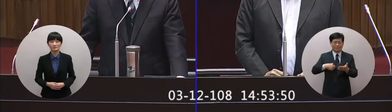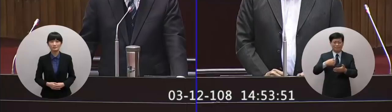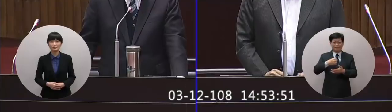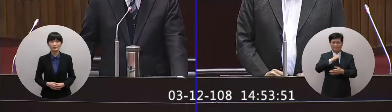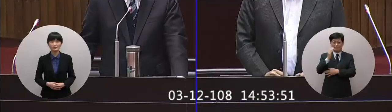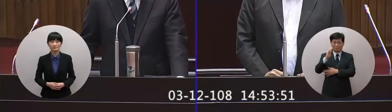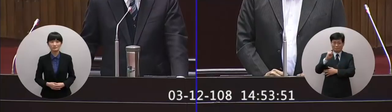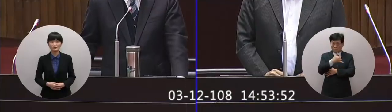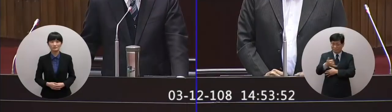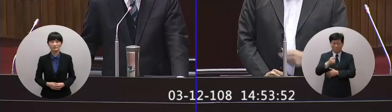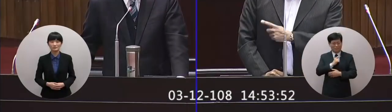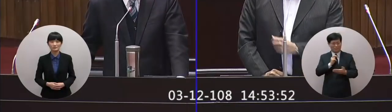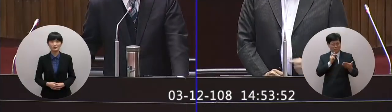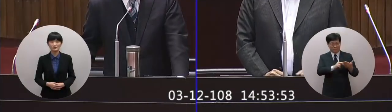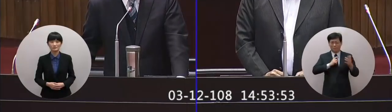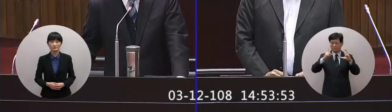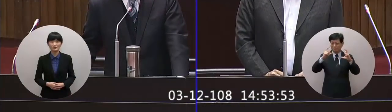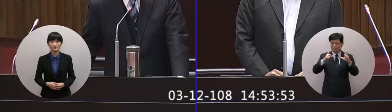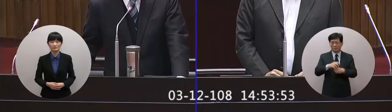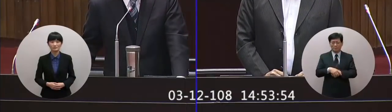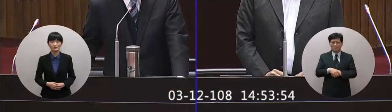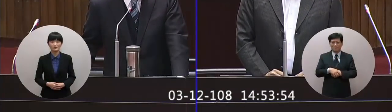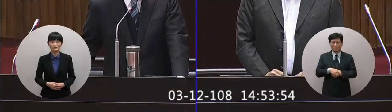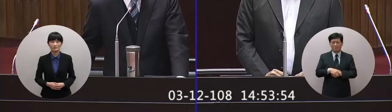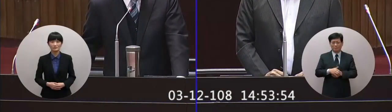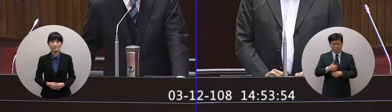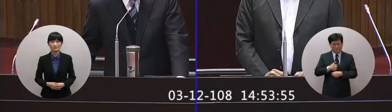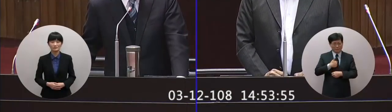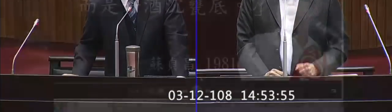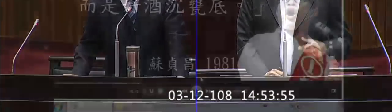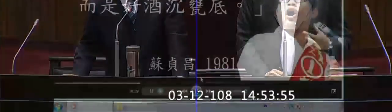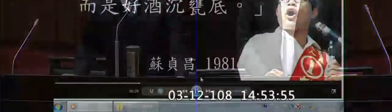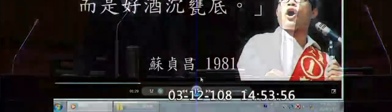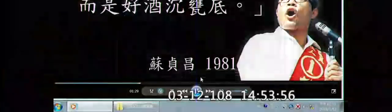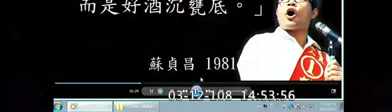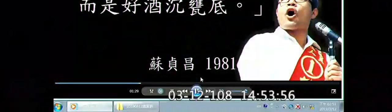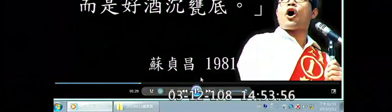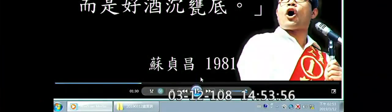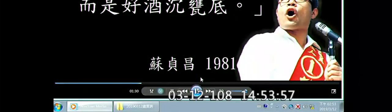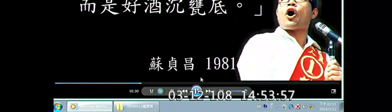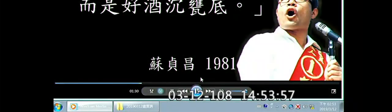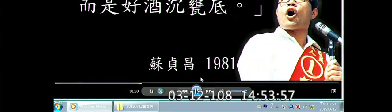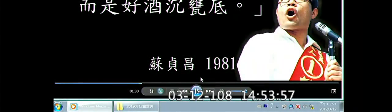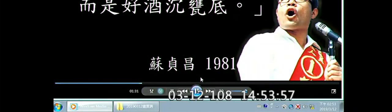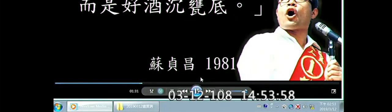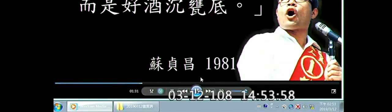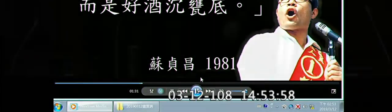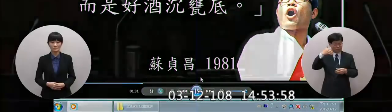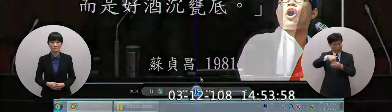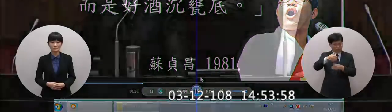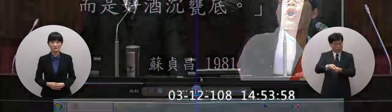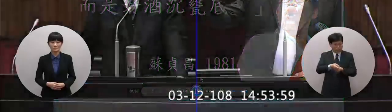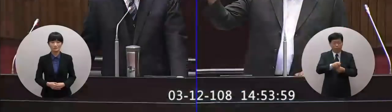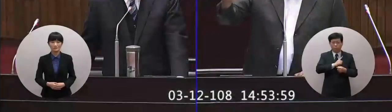想对你来看到家己的相片伫只，一定有非常非常的熟悉的一个感觉。你选举的时